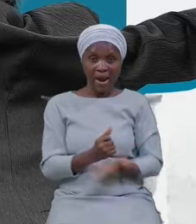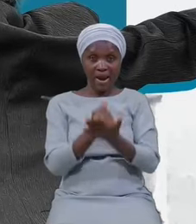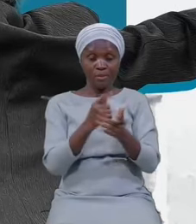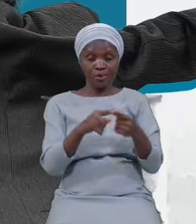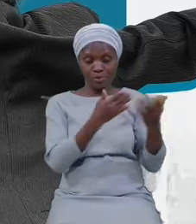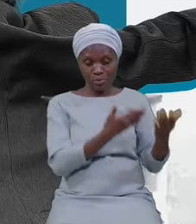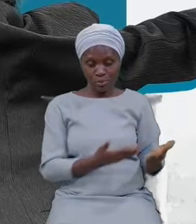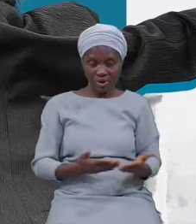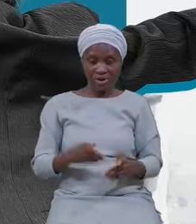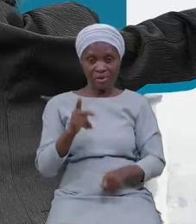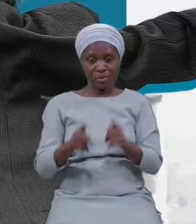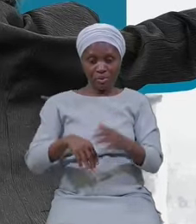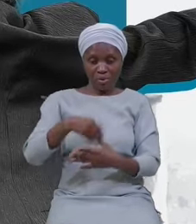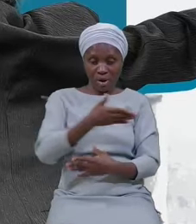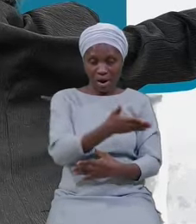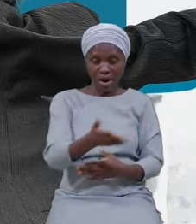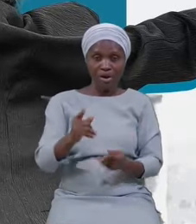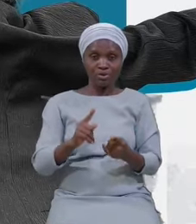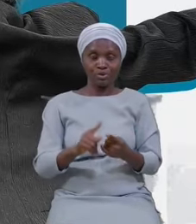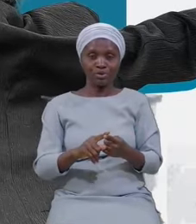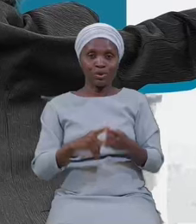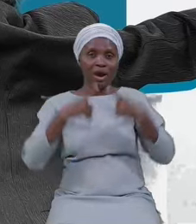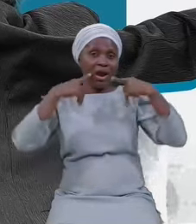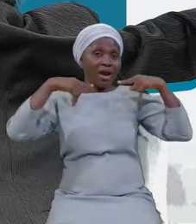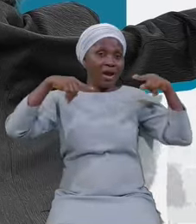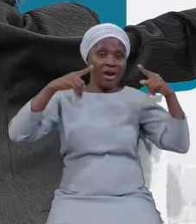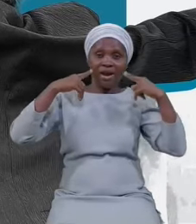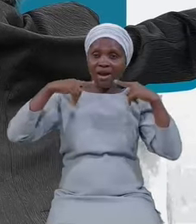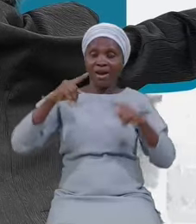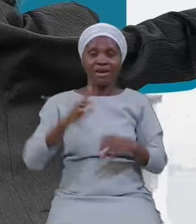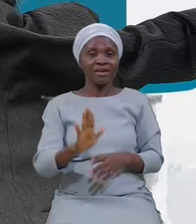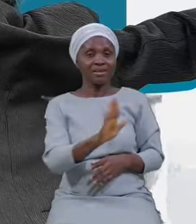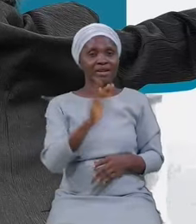parce que ce soir, il y aura des témoignages.